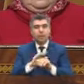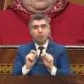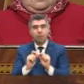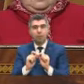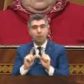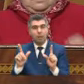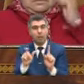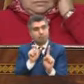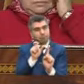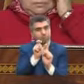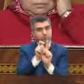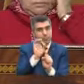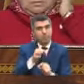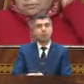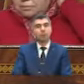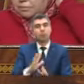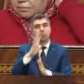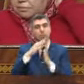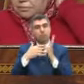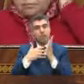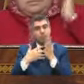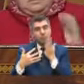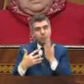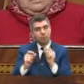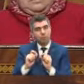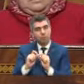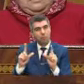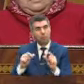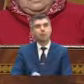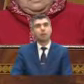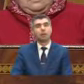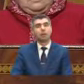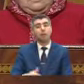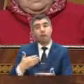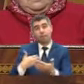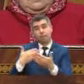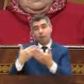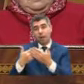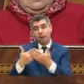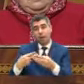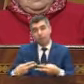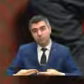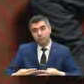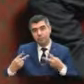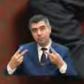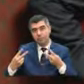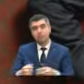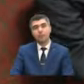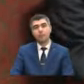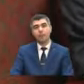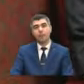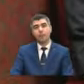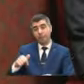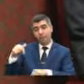لحماية الطفولة، عندنا برنامج تنفيذي، واخيرا تم اطلاق اجهزه ترابيه